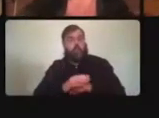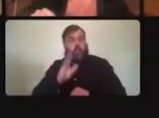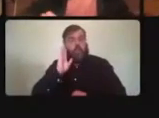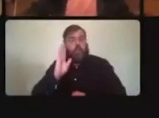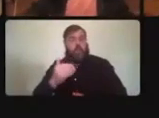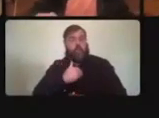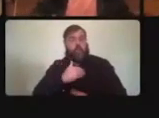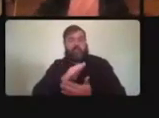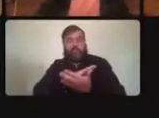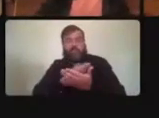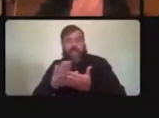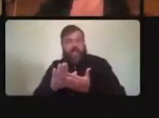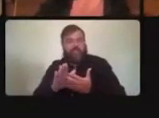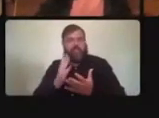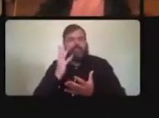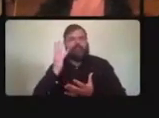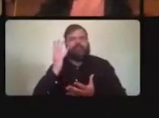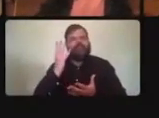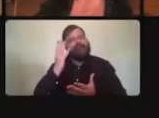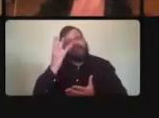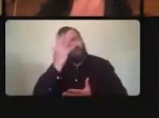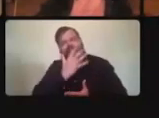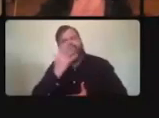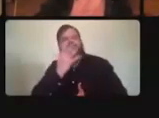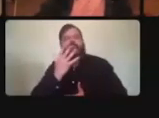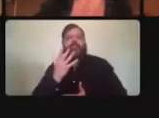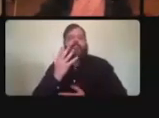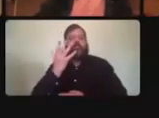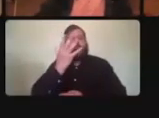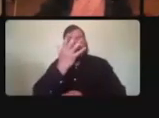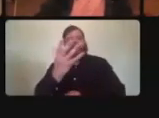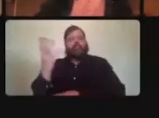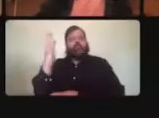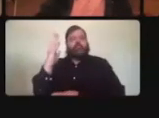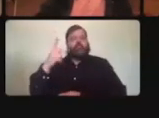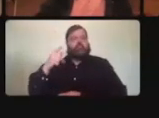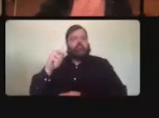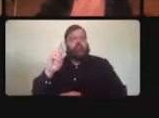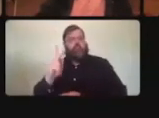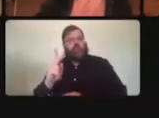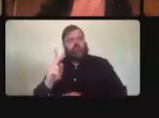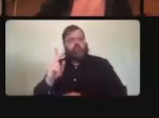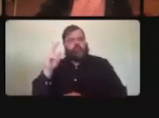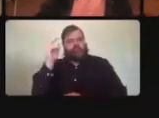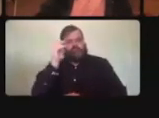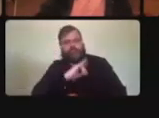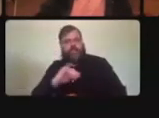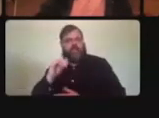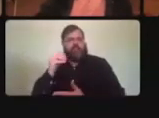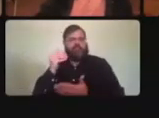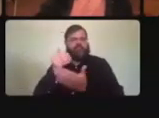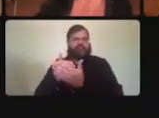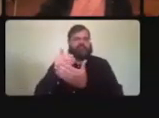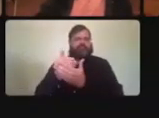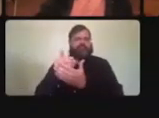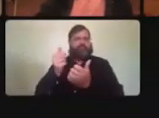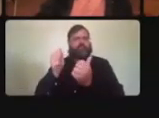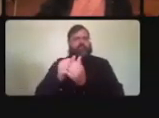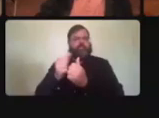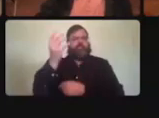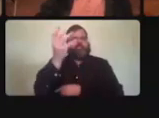Na hapa tutakuwa na mambo mazuri yanaendelea pale. Kwa